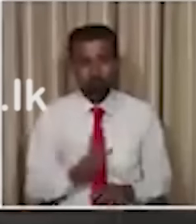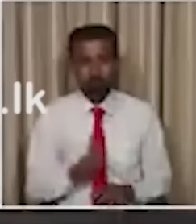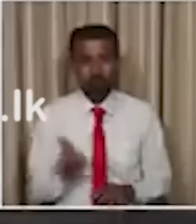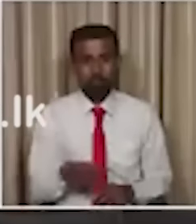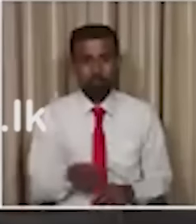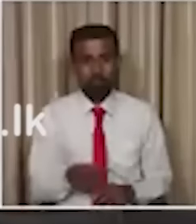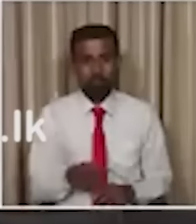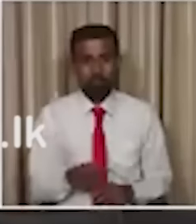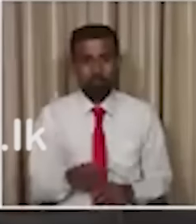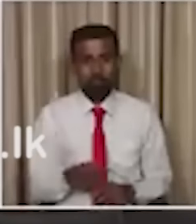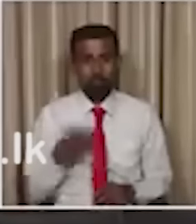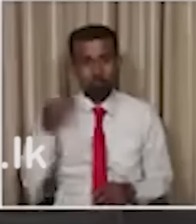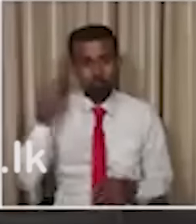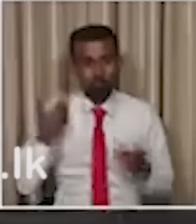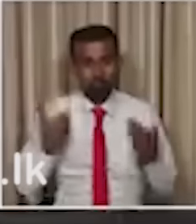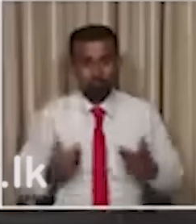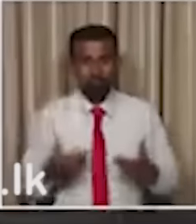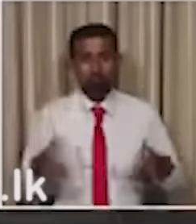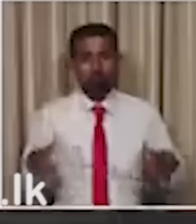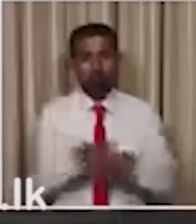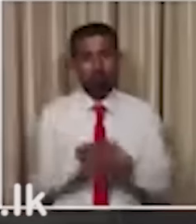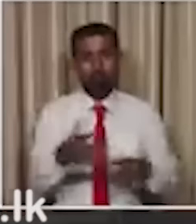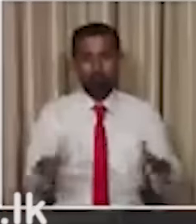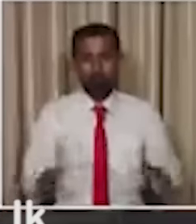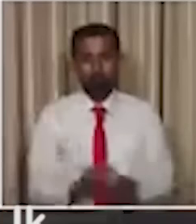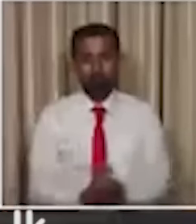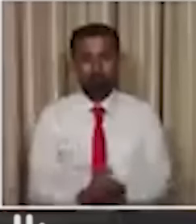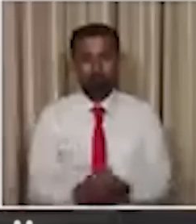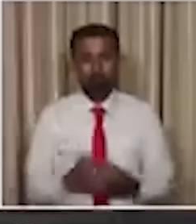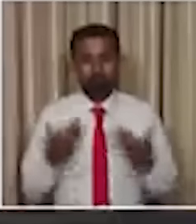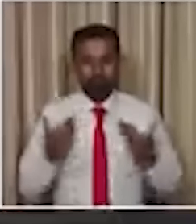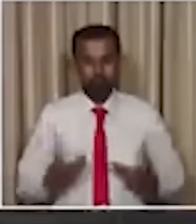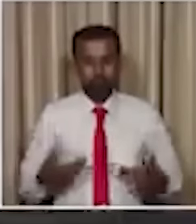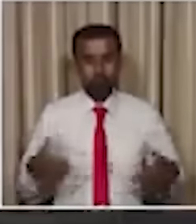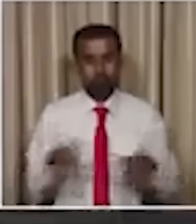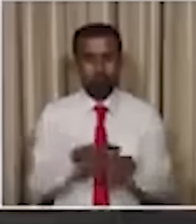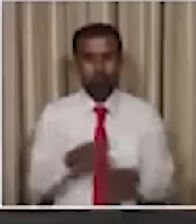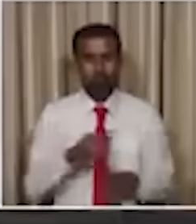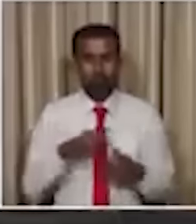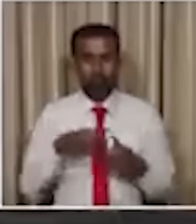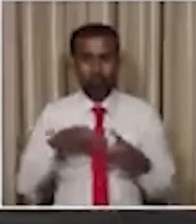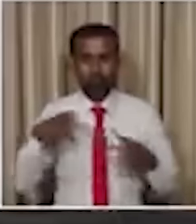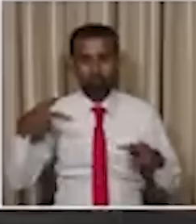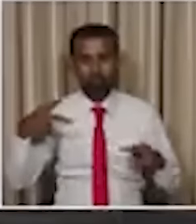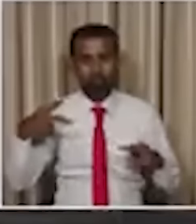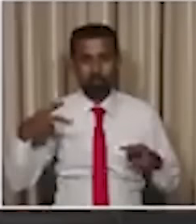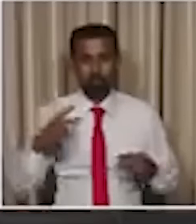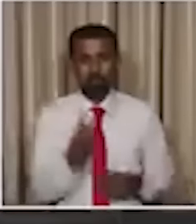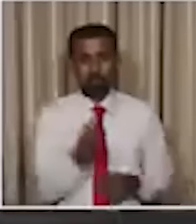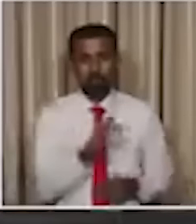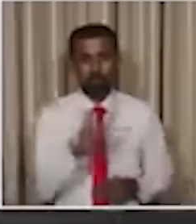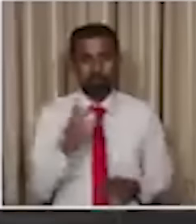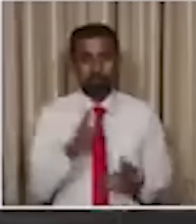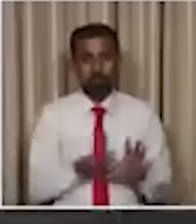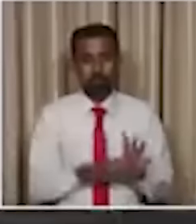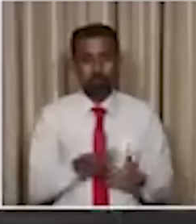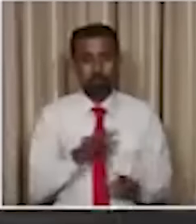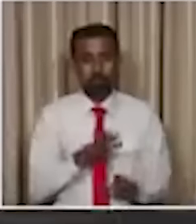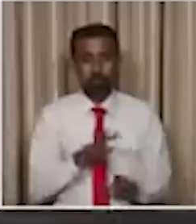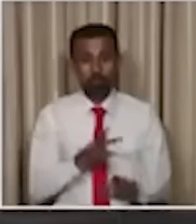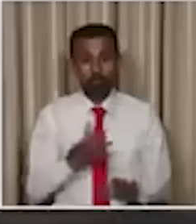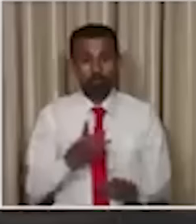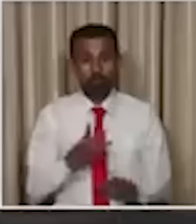එම මූර්ත ශරීර භූමදානය කර ඇත. මෙම මූර්ත ශාලාවනි ලබාගත් DNA සාම්පල 2019 පහයි 8 දින